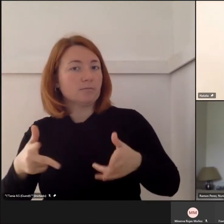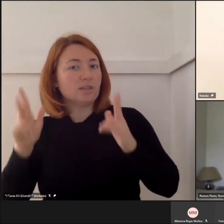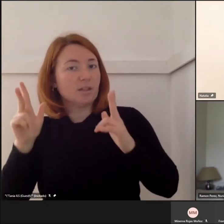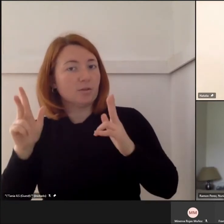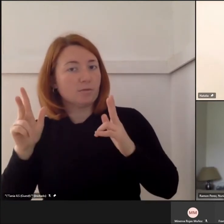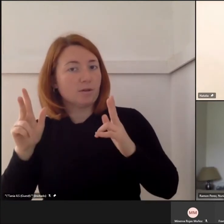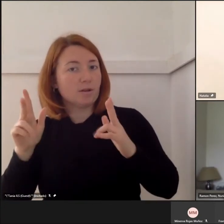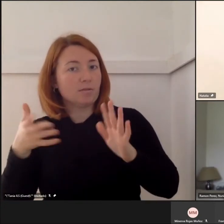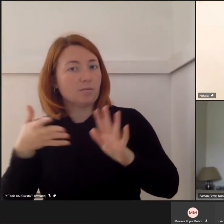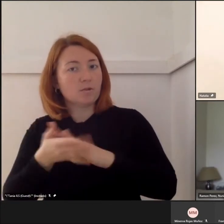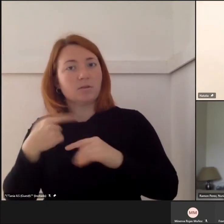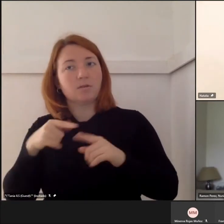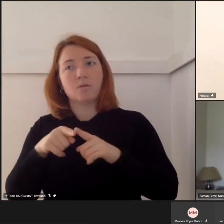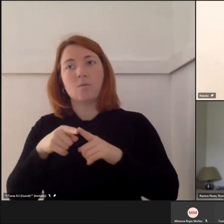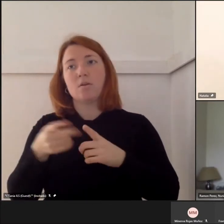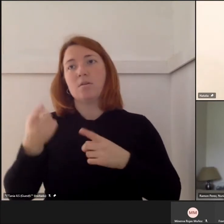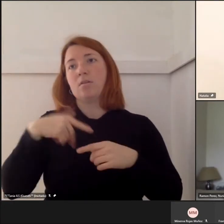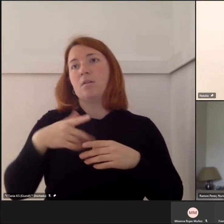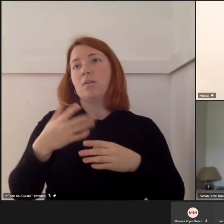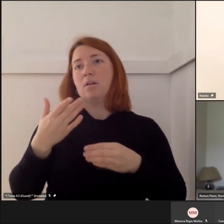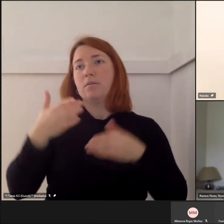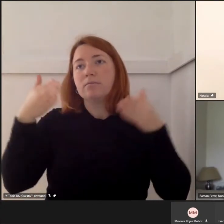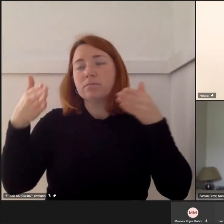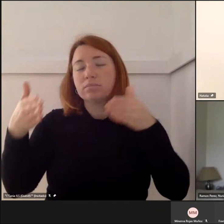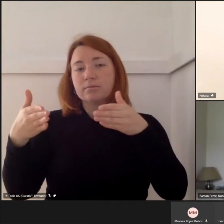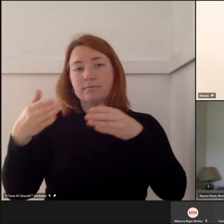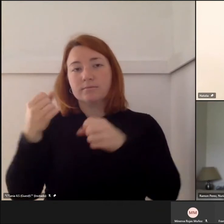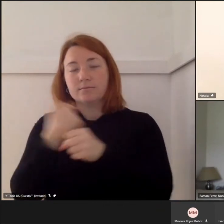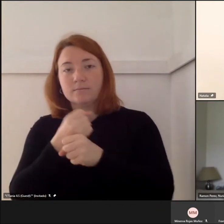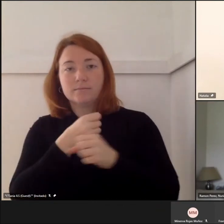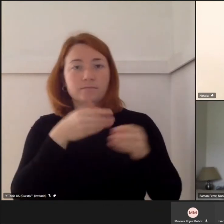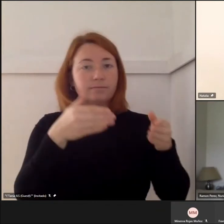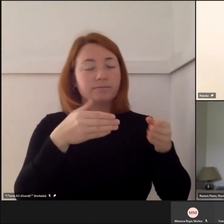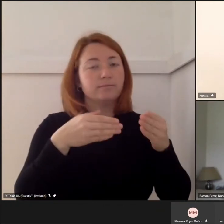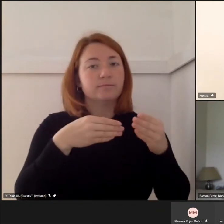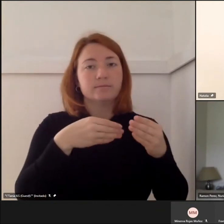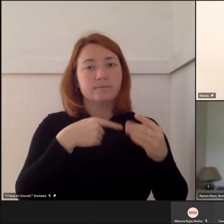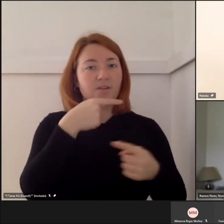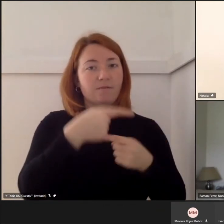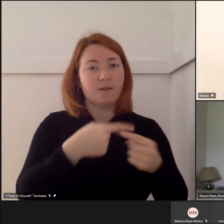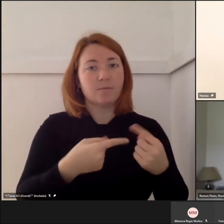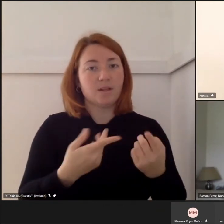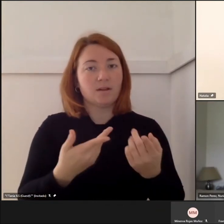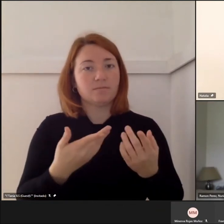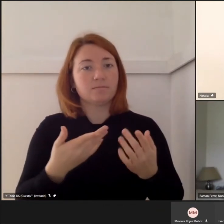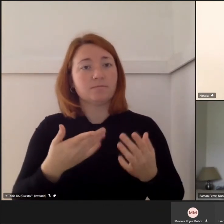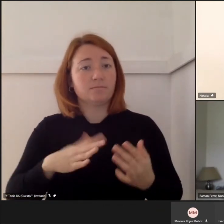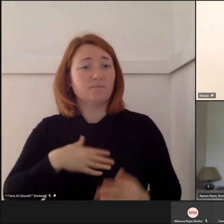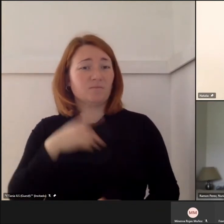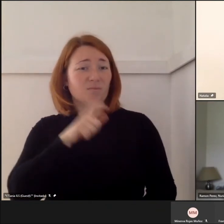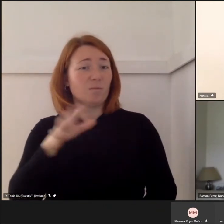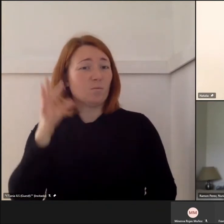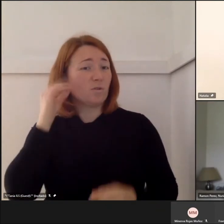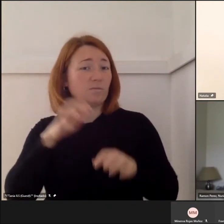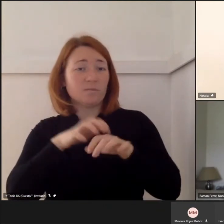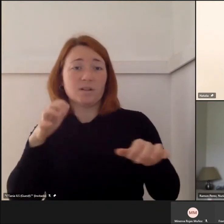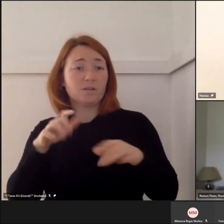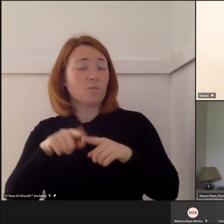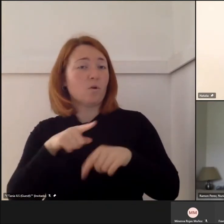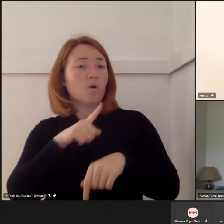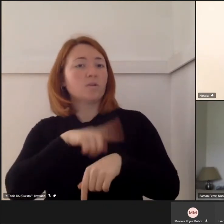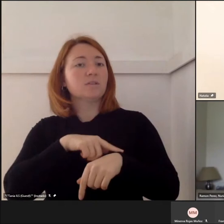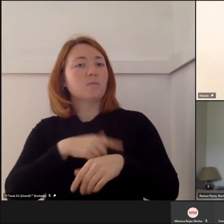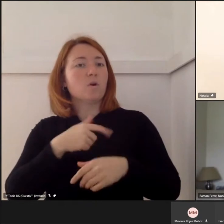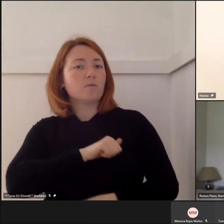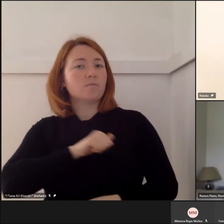part familiar i l'àmbit laboral, i precisament les dones el que tenen també és molta mancança de temps personal o temps d'oci. Per tant, aquest element